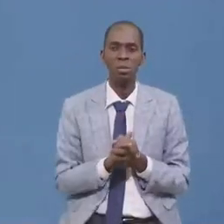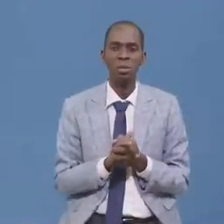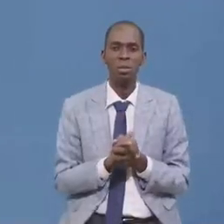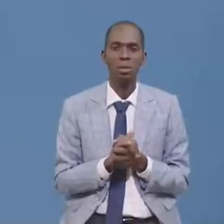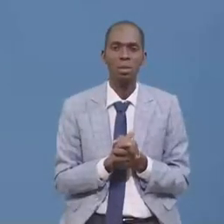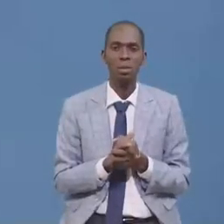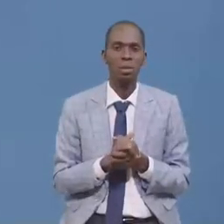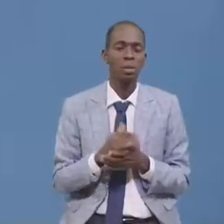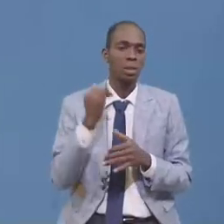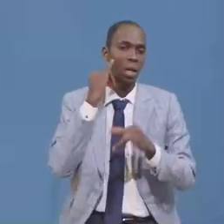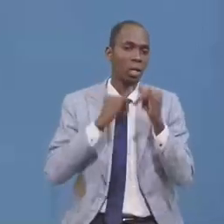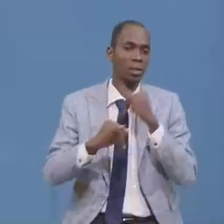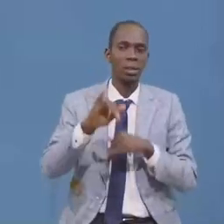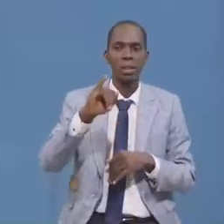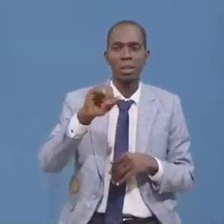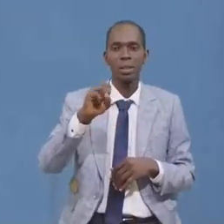Ésaïe nous dit,